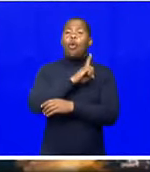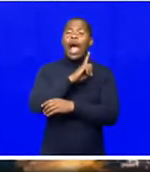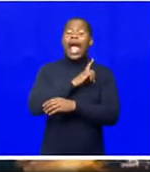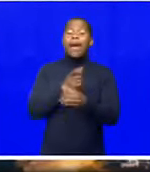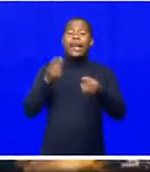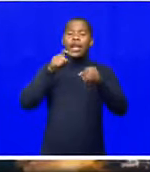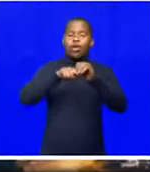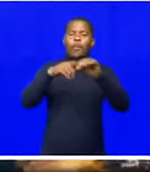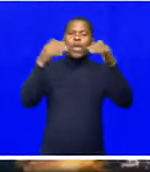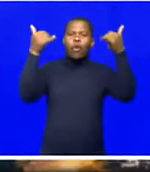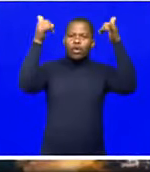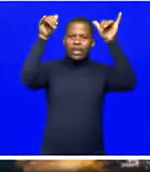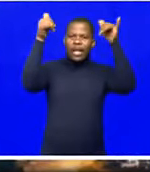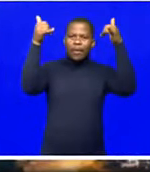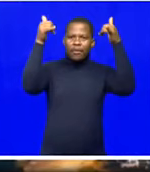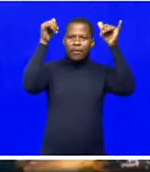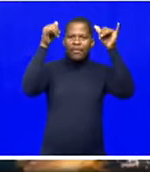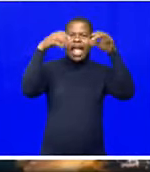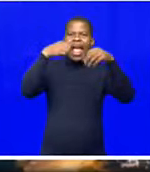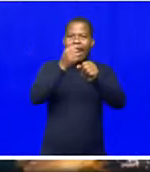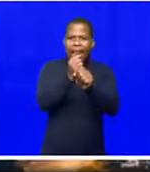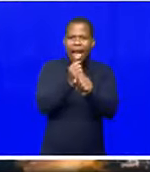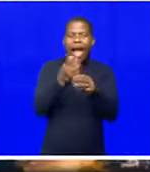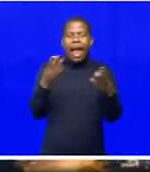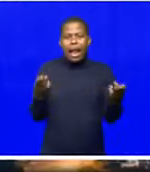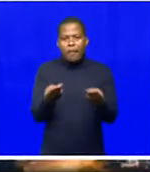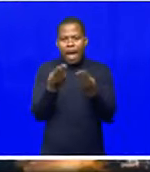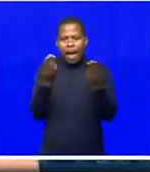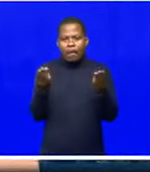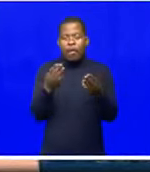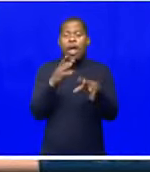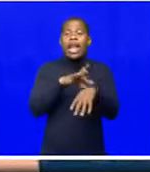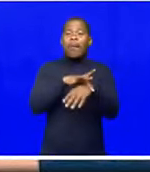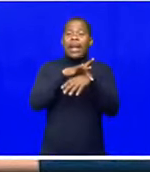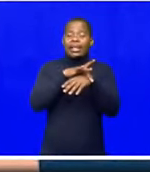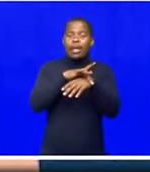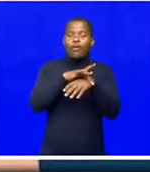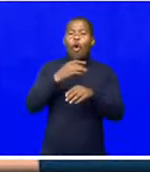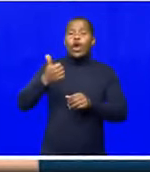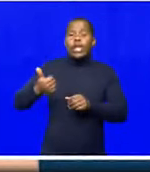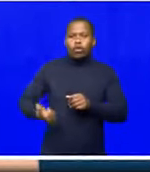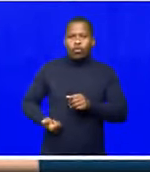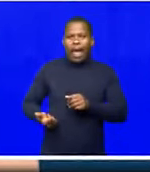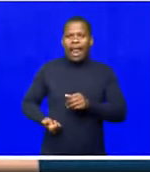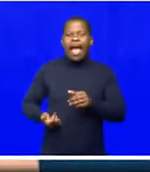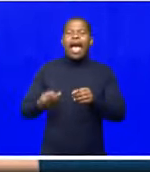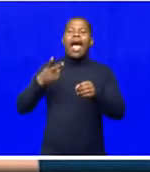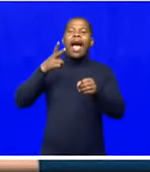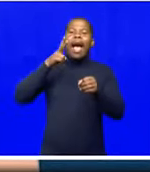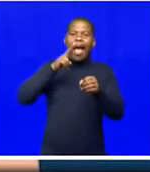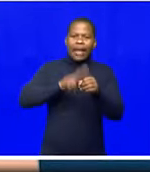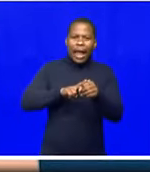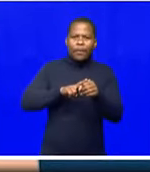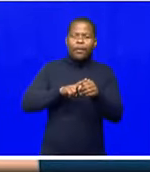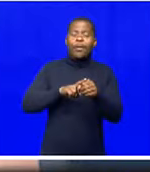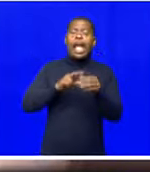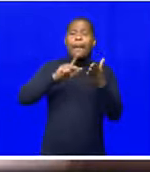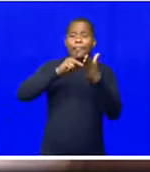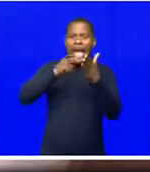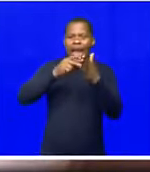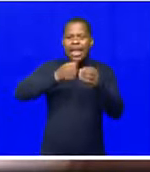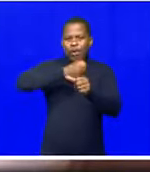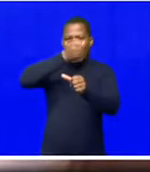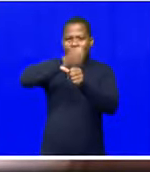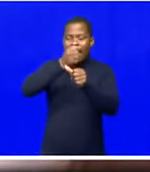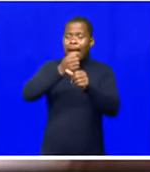umkhombandlela wokuvikela tifo letingathathelwana. Lusuku lwebantu labanesifo sashukela luyaye lugutshwe njalo nathi